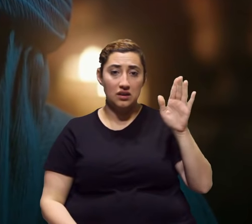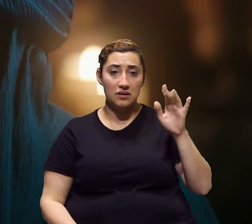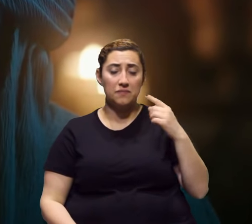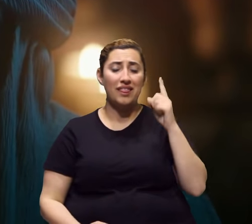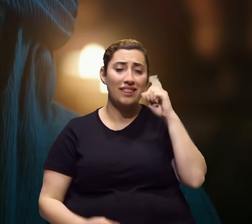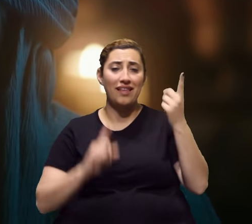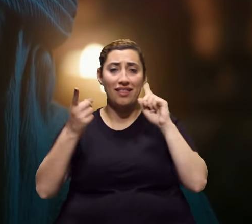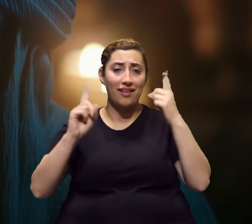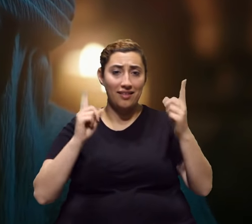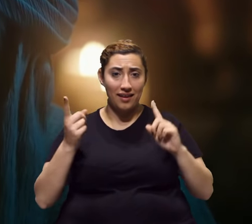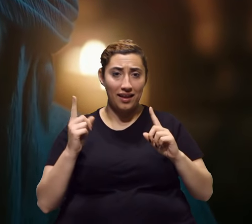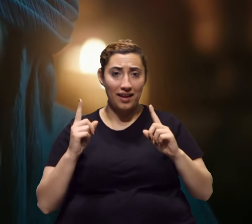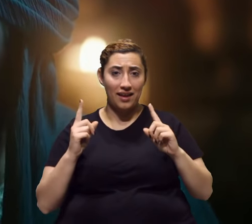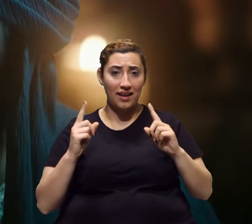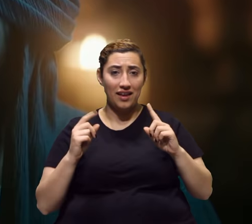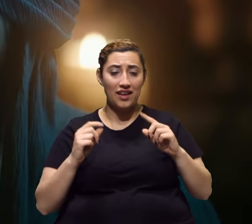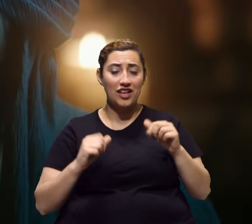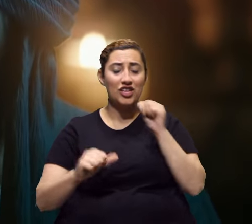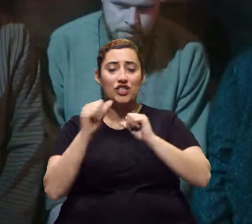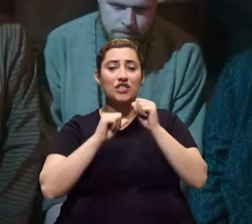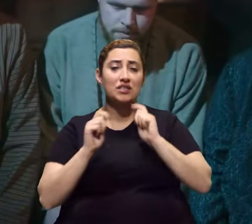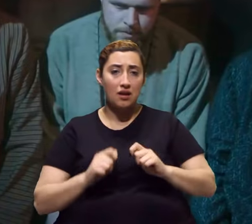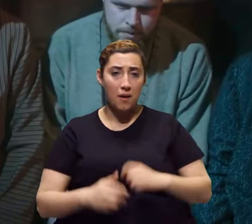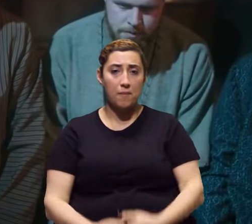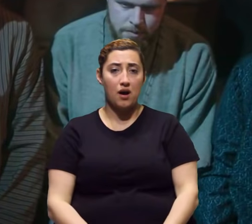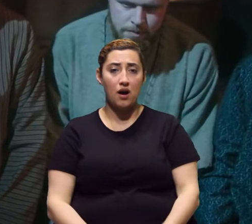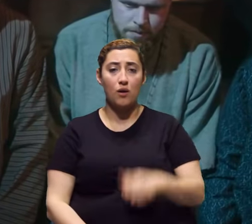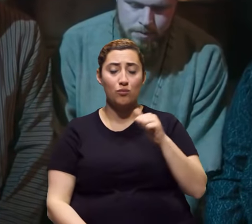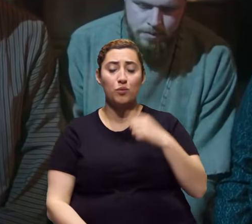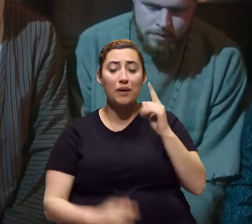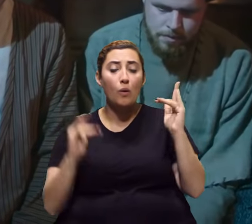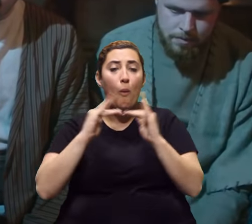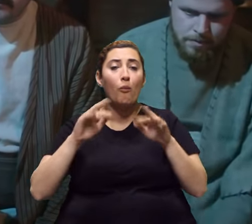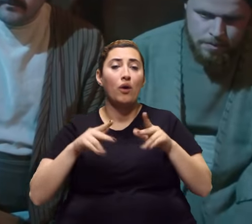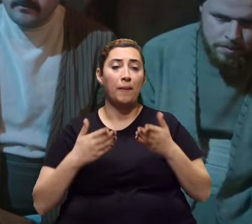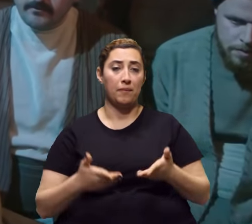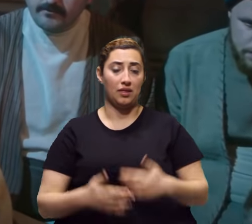Bir bir şerbetin içer. Bu bir köprüdür.